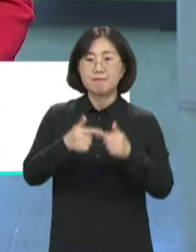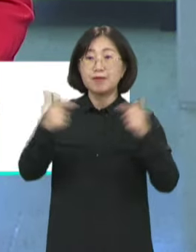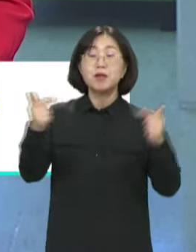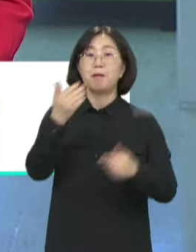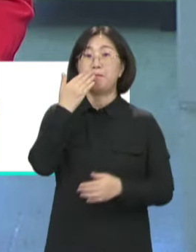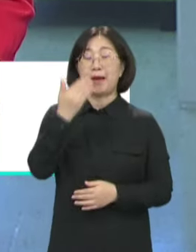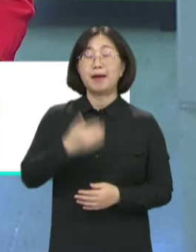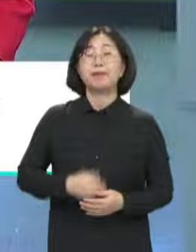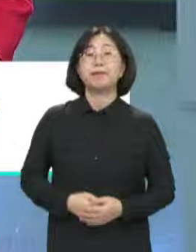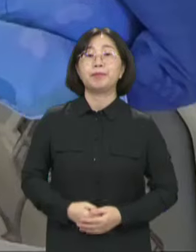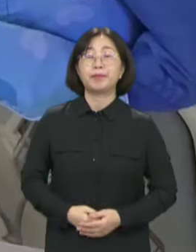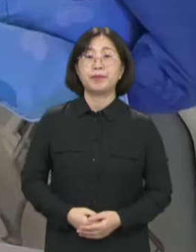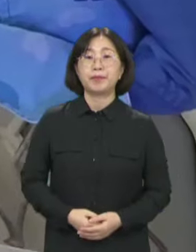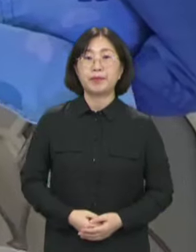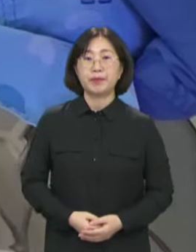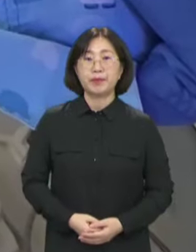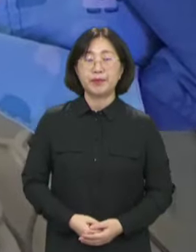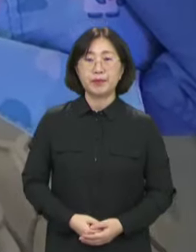기자입니다.